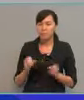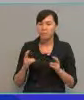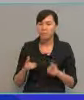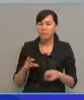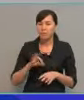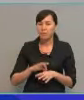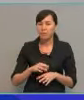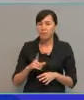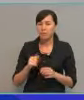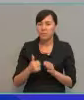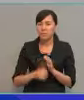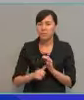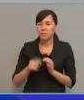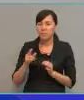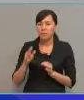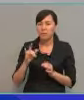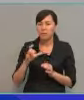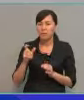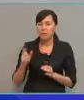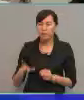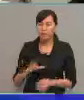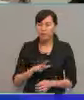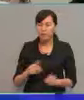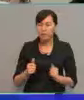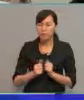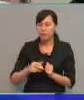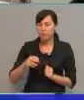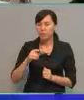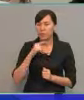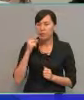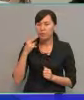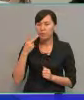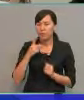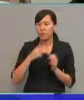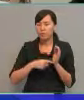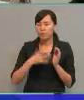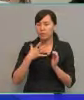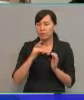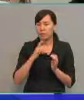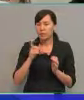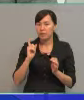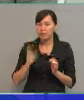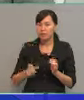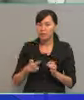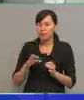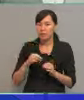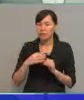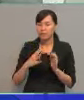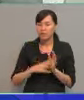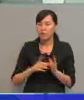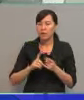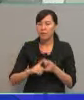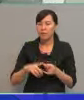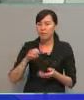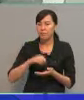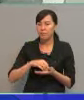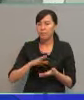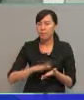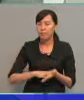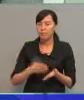Қауіпті дерттен 160 мыңдай адам көз жұмды. Көршілес Ресейде күніне 2,5 мыңнан астам адам COVID-19 вирусымен